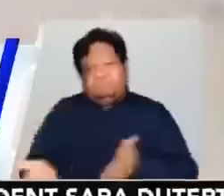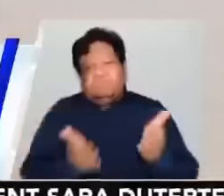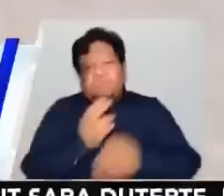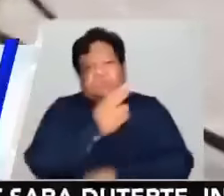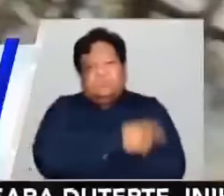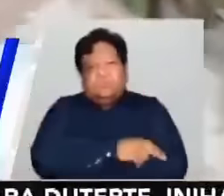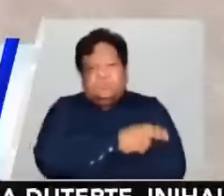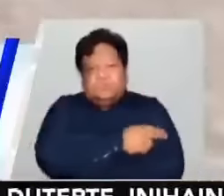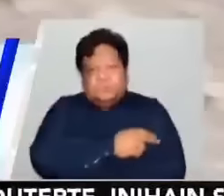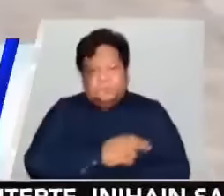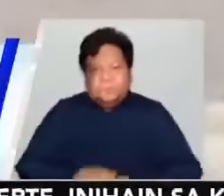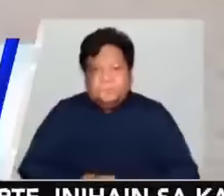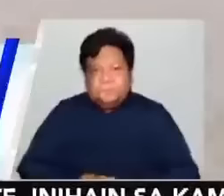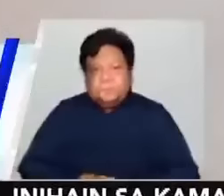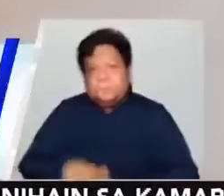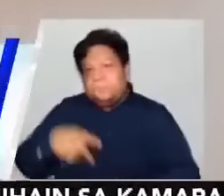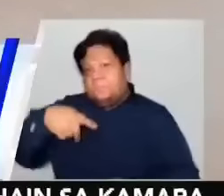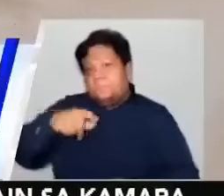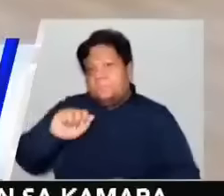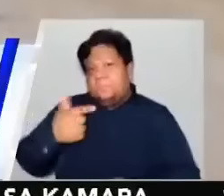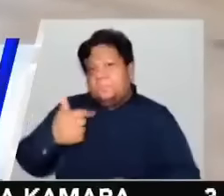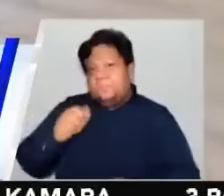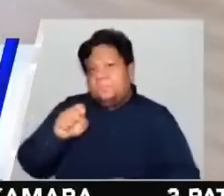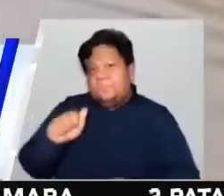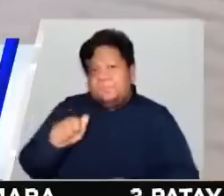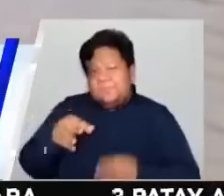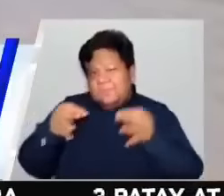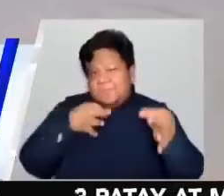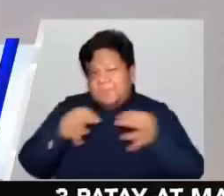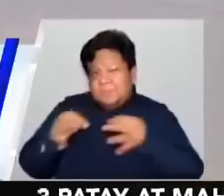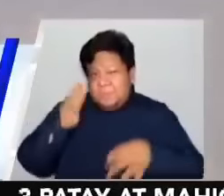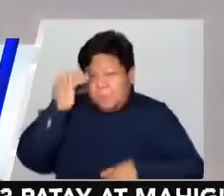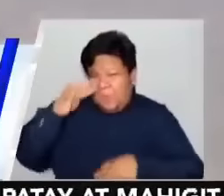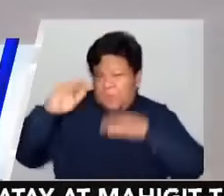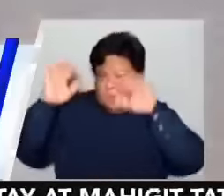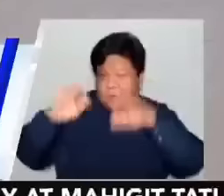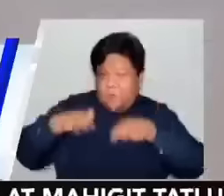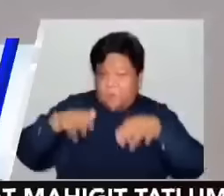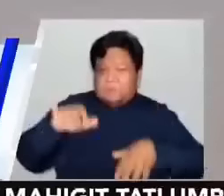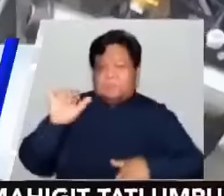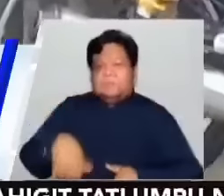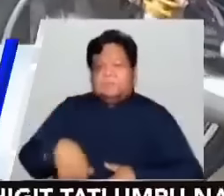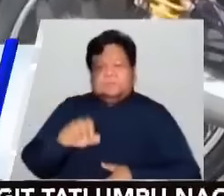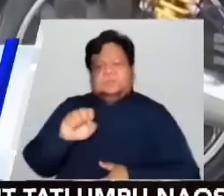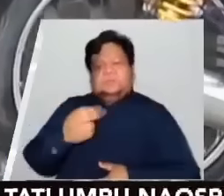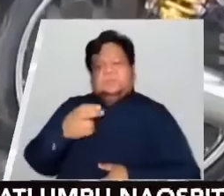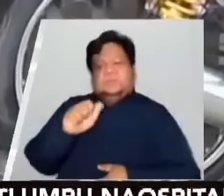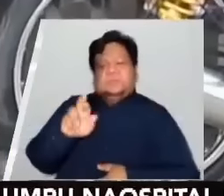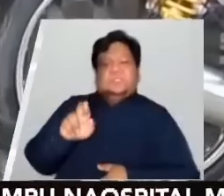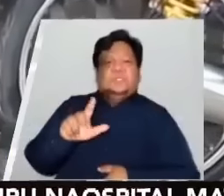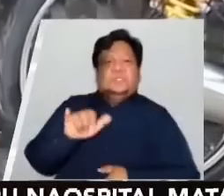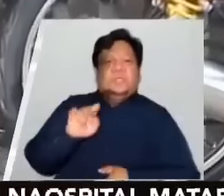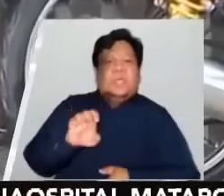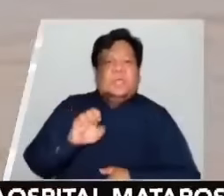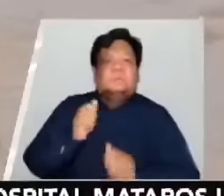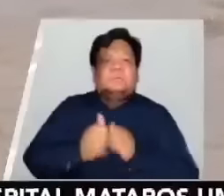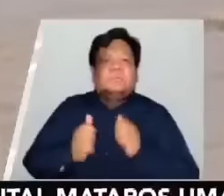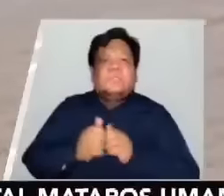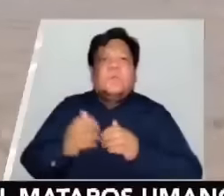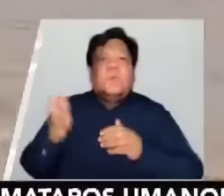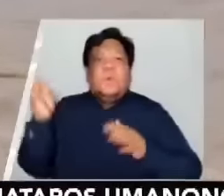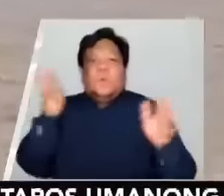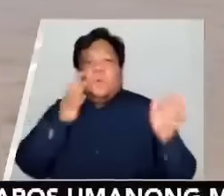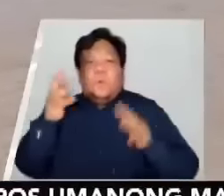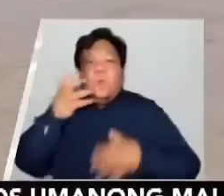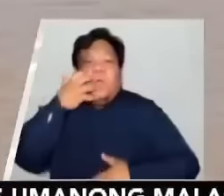Ayon sa PAGASA, shear line ang nagpaulan sa ilang bahagi ng Southern Luzon at Visayas. Yung shear line po ay ang pagsusulubong